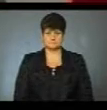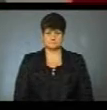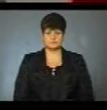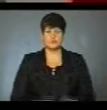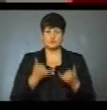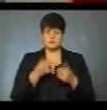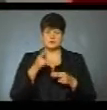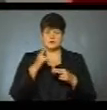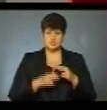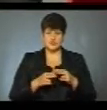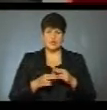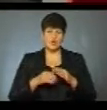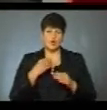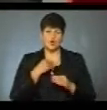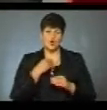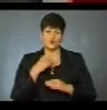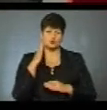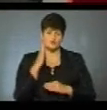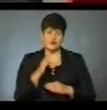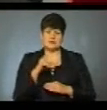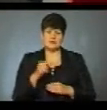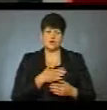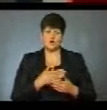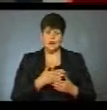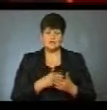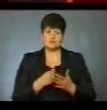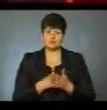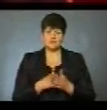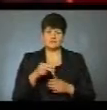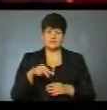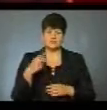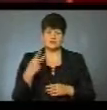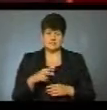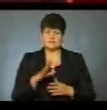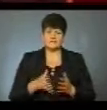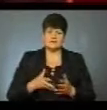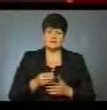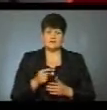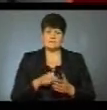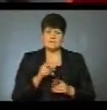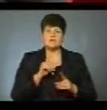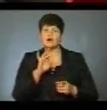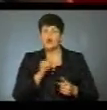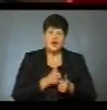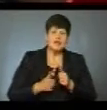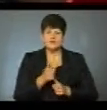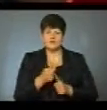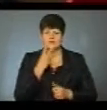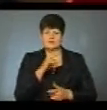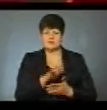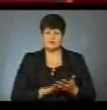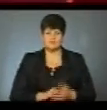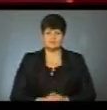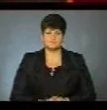Сьогодні завершується голосування за громадський бюджет 2020. Проєкт, який фінансуватиме Тернопільська міськрада. Хто лідирує? Дивіться далі у випуску.